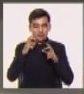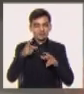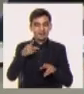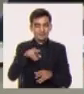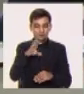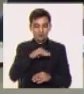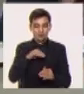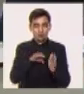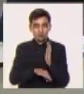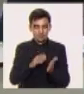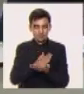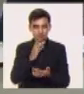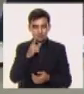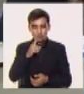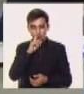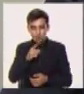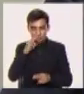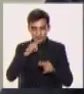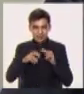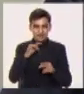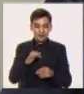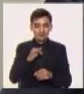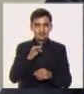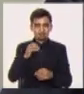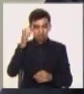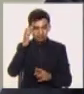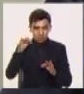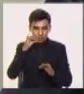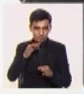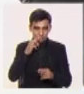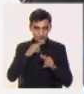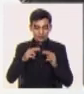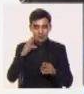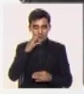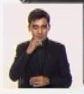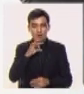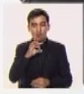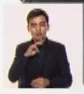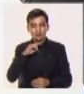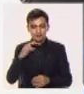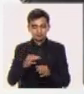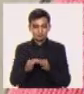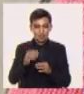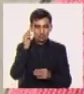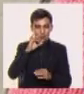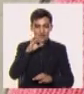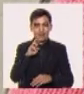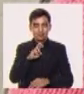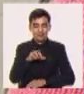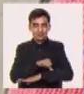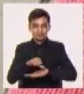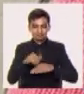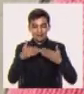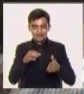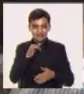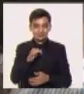Тогда человек теряет год и академические знания. Можно начать обучение с сентября онлайн и надеяться, что в январе откроют границы и выехать из страны.